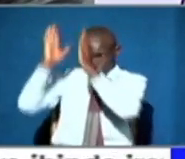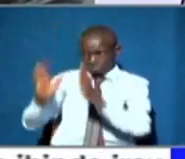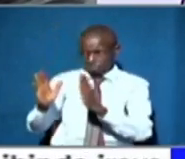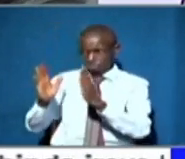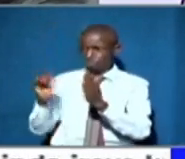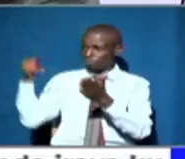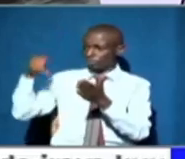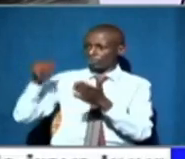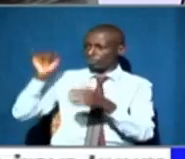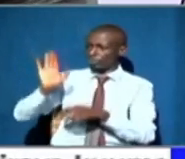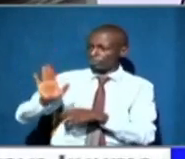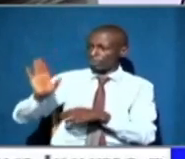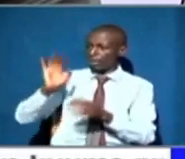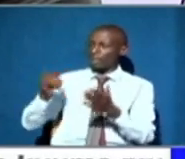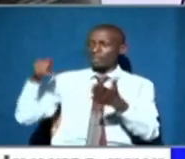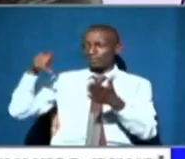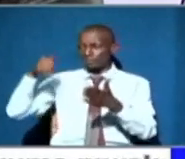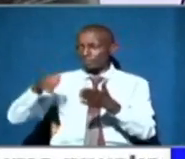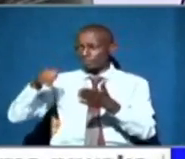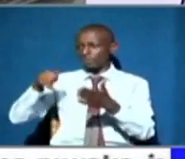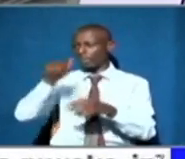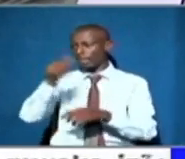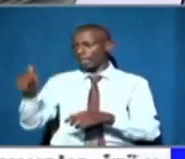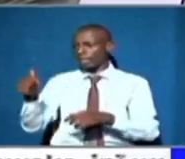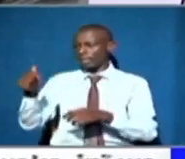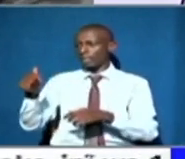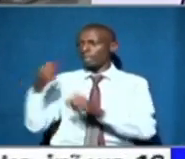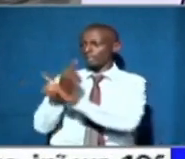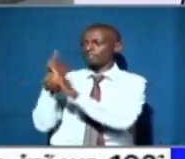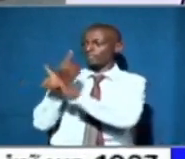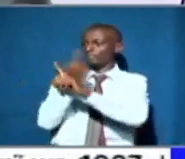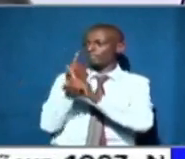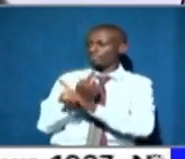akuwewe Oe Ramadan Oe Aliage